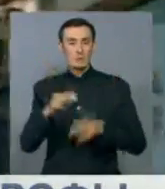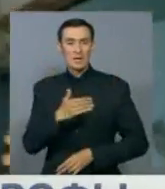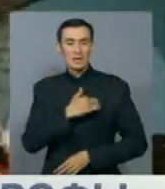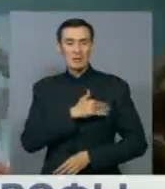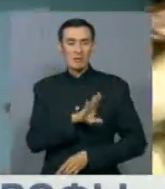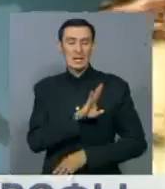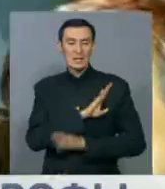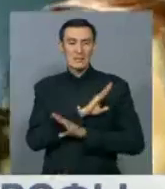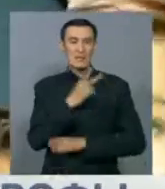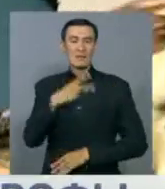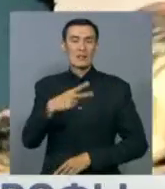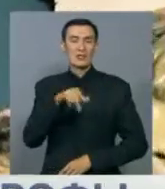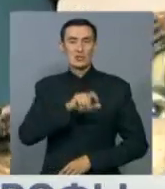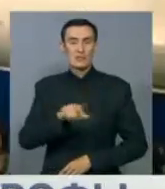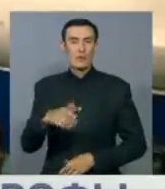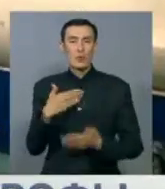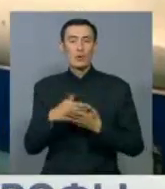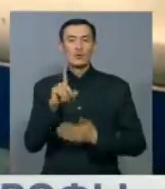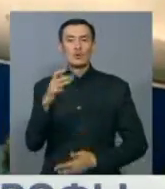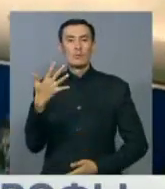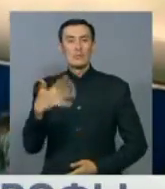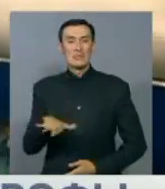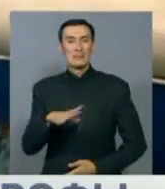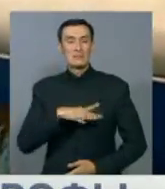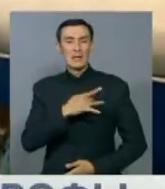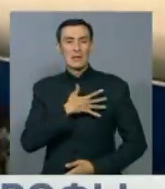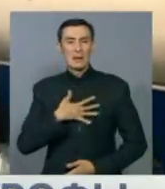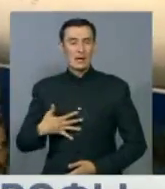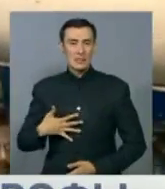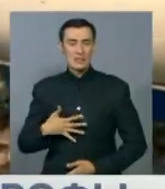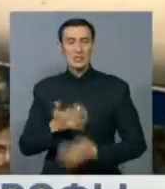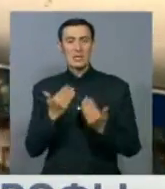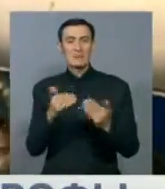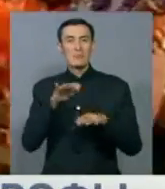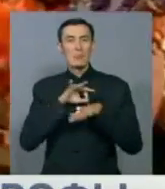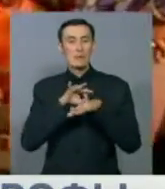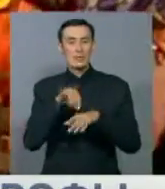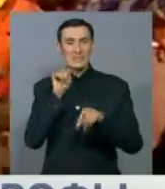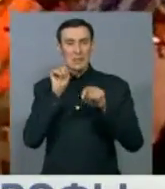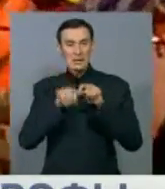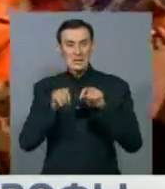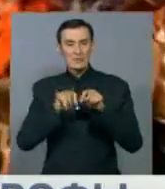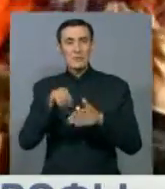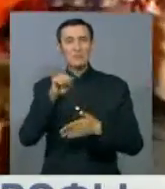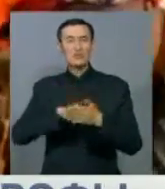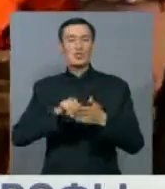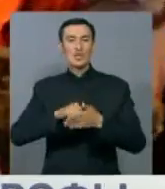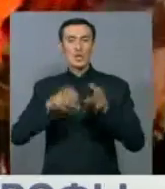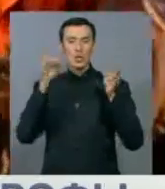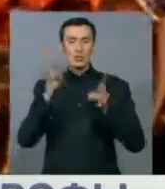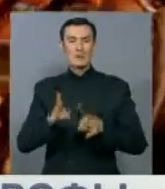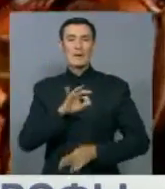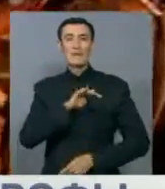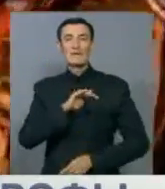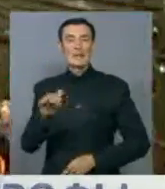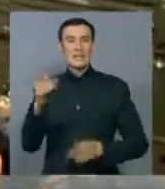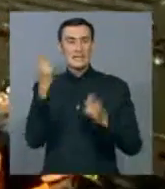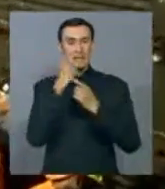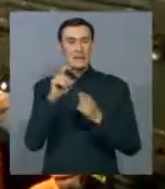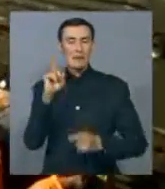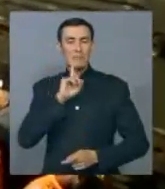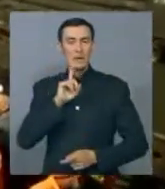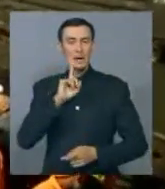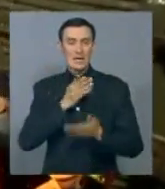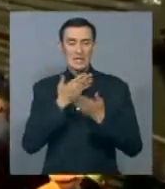больше 20 человек, около 150 получили травмы. Проводится расследование причин катастрофы, официальных заявлений по этому